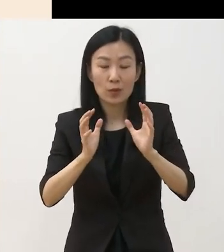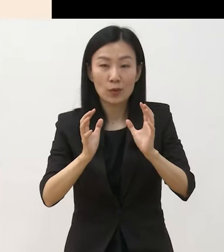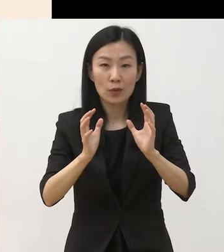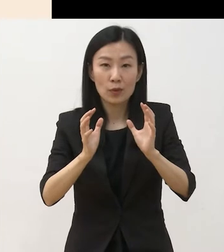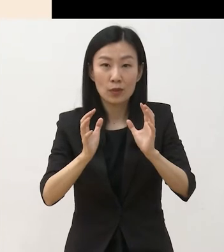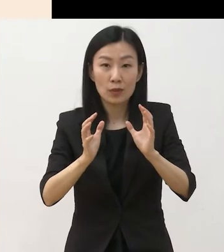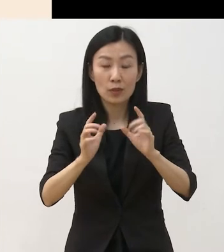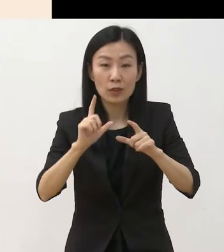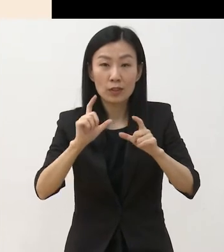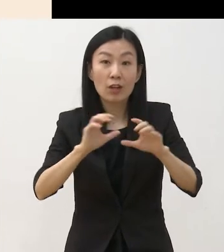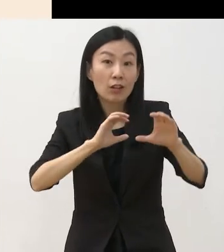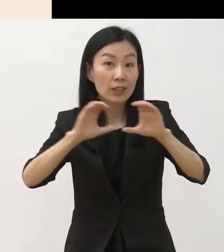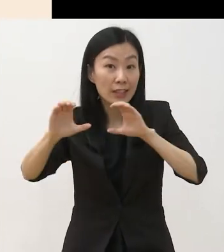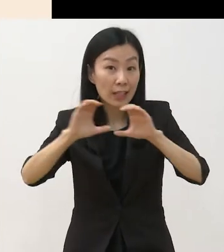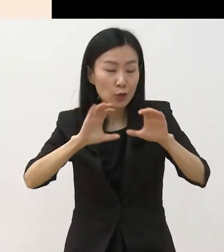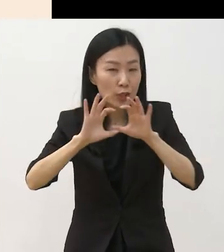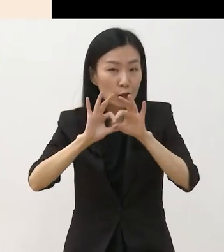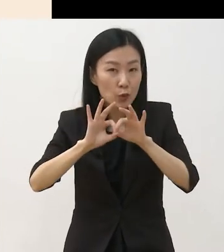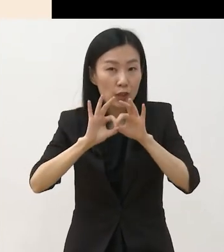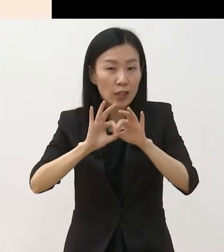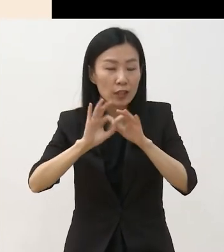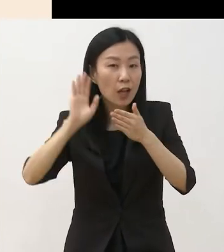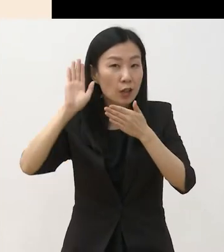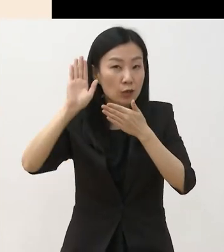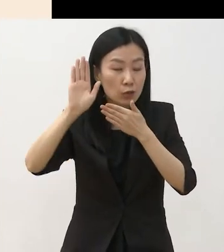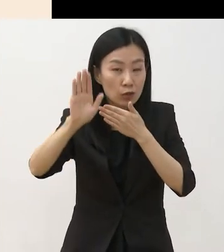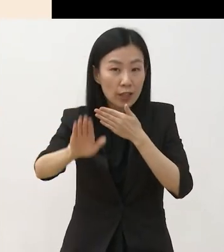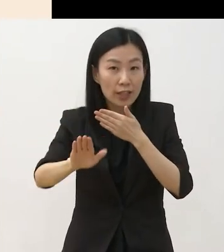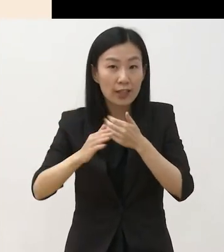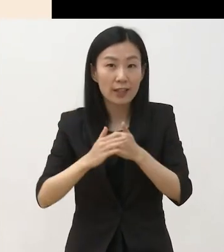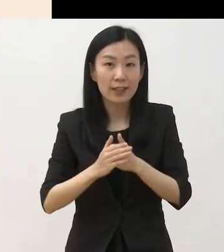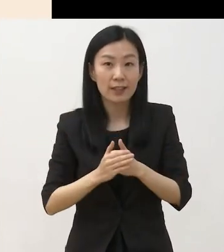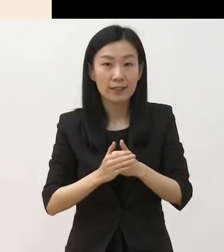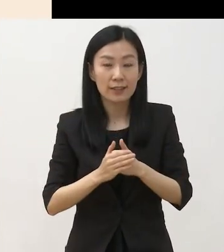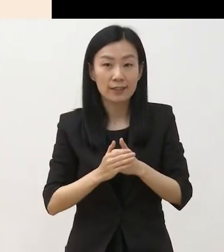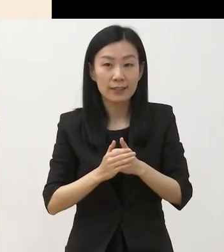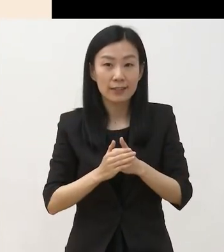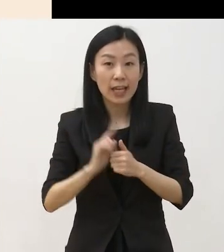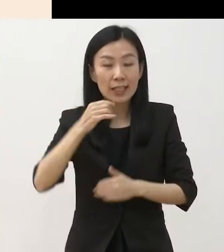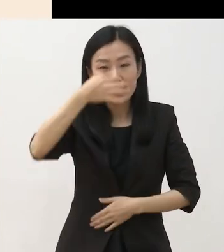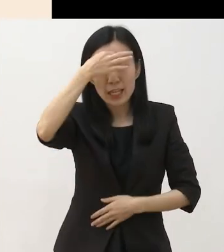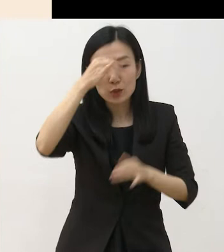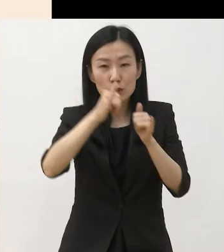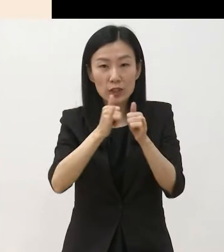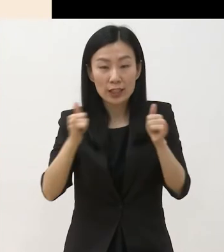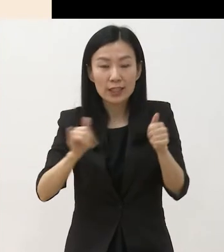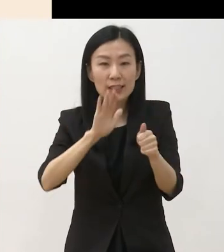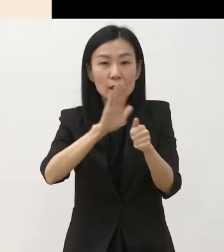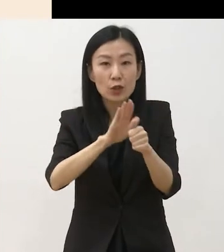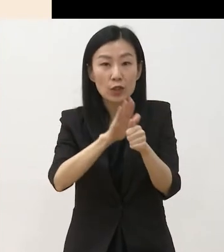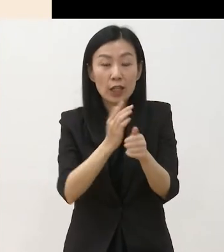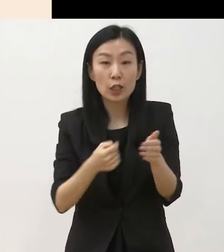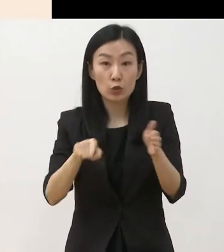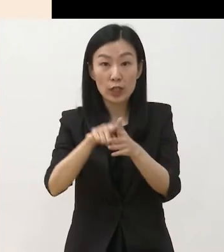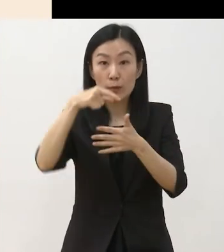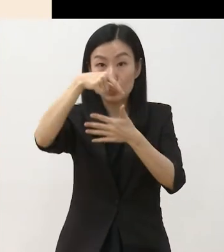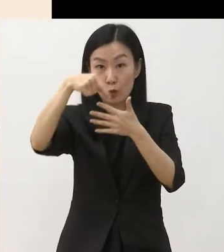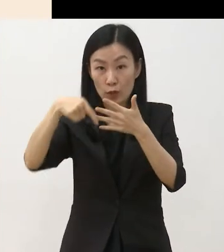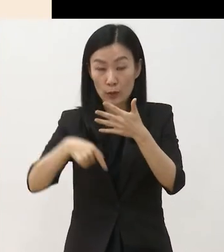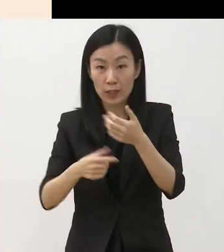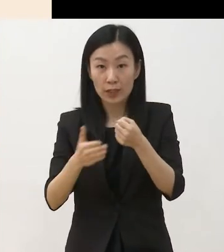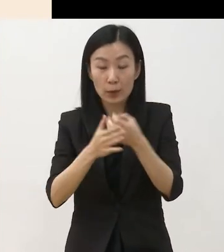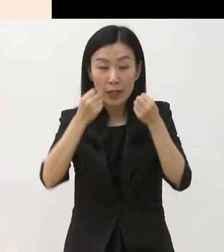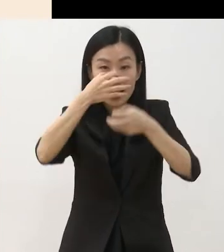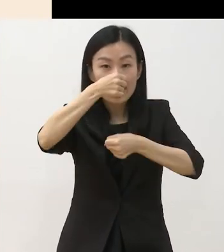그런 네트워킹을 중심으로 차세대 예술인 지원을 하고자 하는 프로그램입니다. 그래서